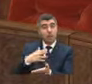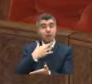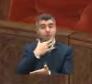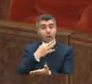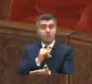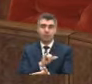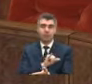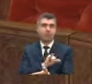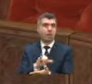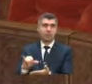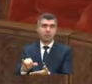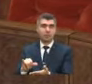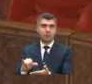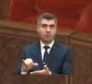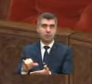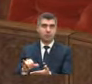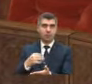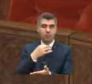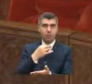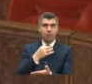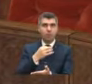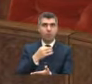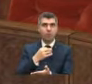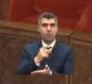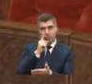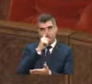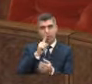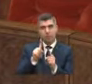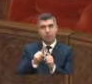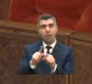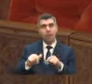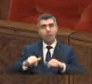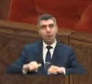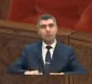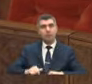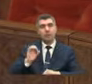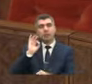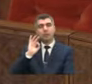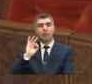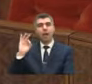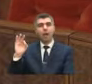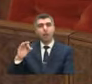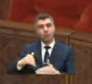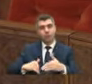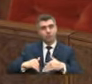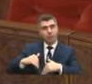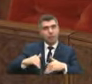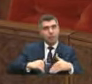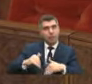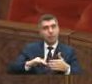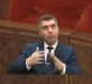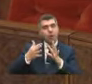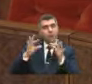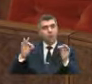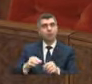قاسية في البيئة. أي باش هذا الشيء يمكن يجي الأخ سعد قدر عمارة، لأنه المقالع في قطاع ديال التجهيز ويمكن يعطي مزيد من التفاصيل.